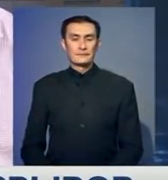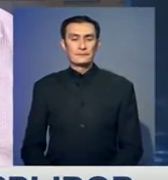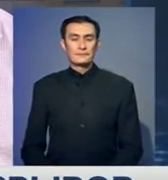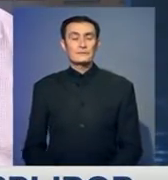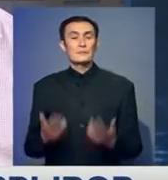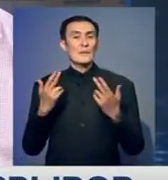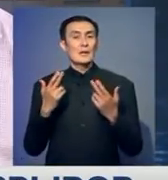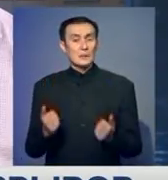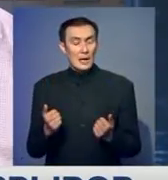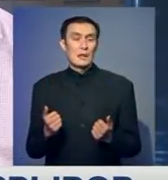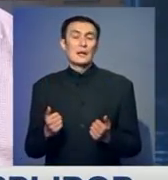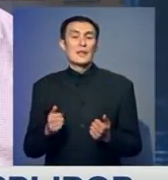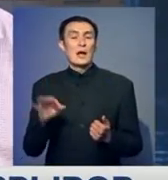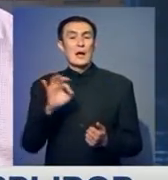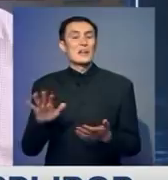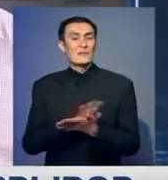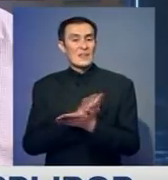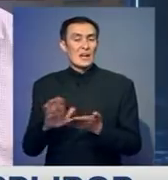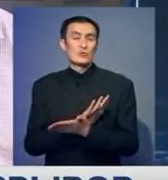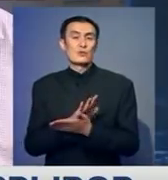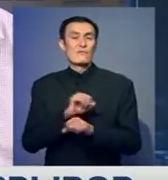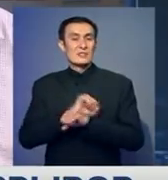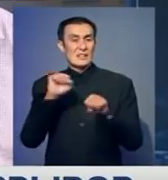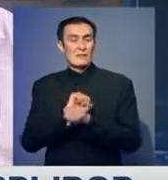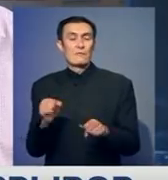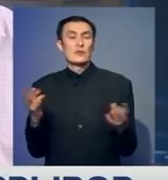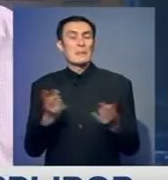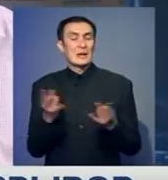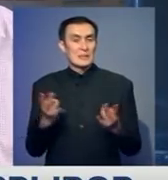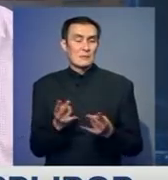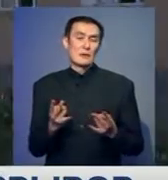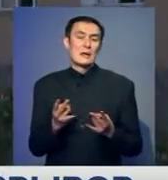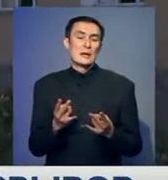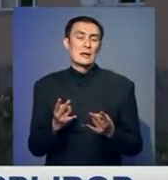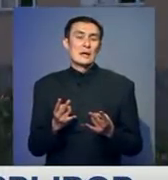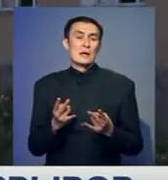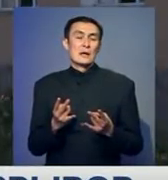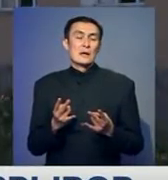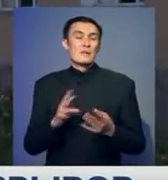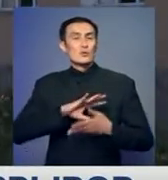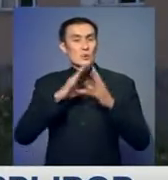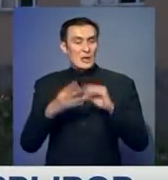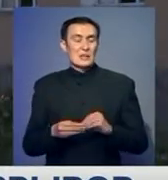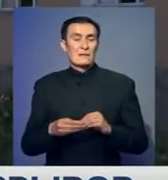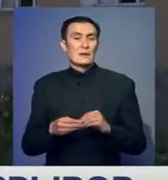Да, Лаура, на ликвидацию взрывов понадобится как минимум